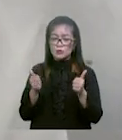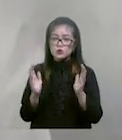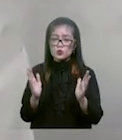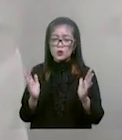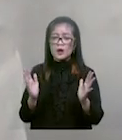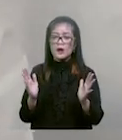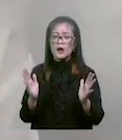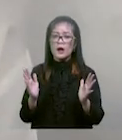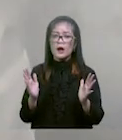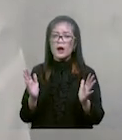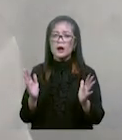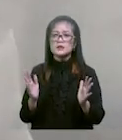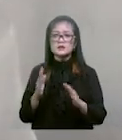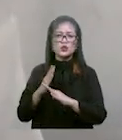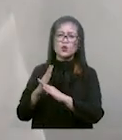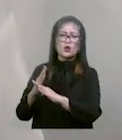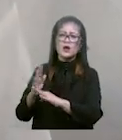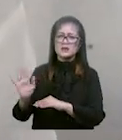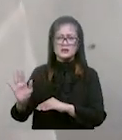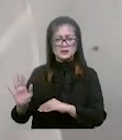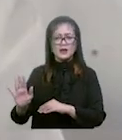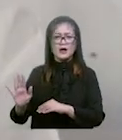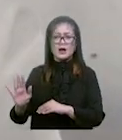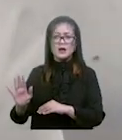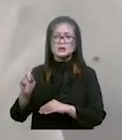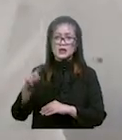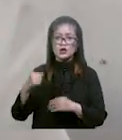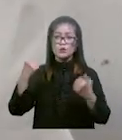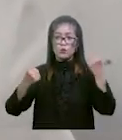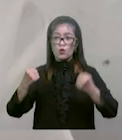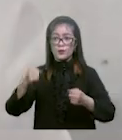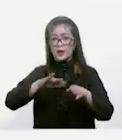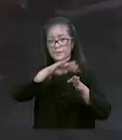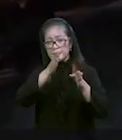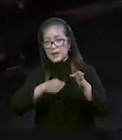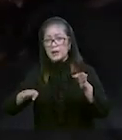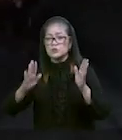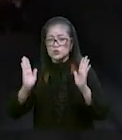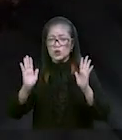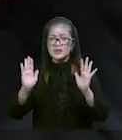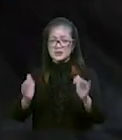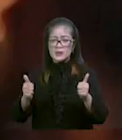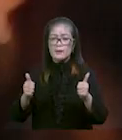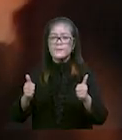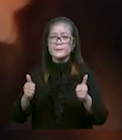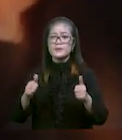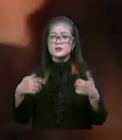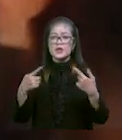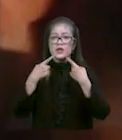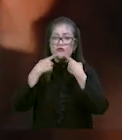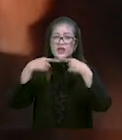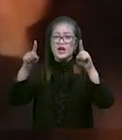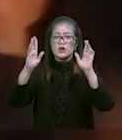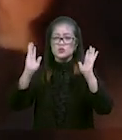bukannya saya menolak saya menyiapkan itu kitab saya sudah siapkan kalau terjadi apa-apa sementara usai viral perwakilan